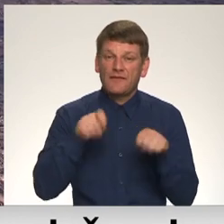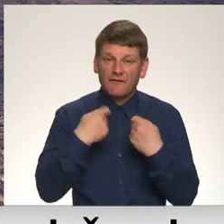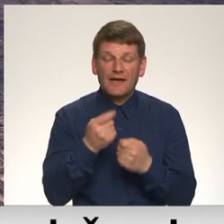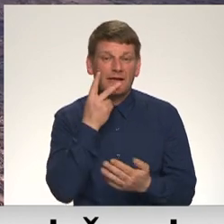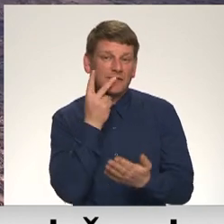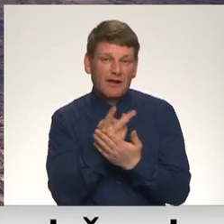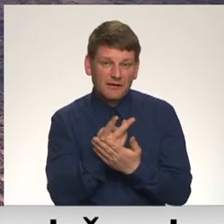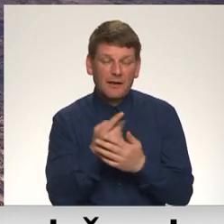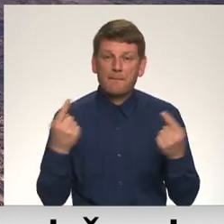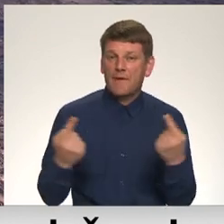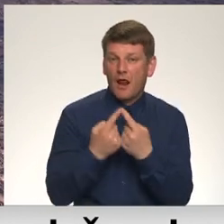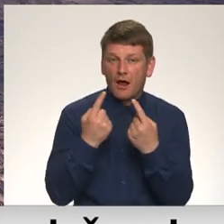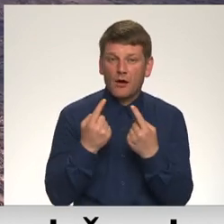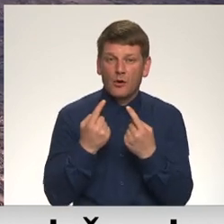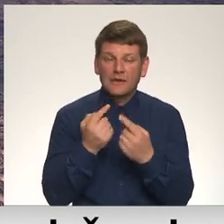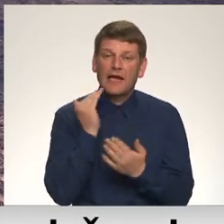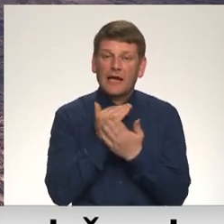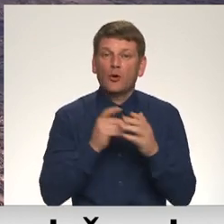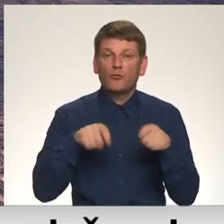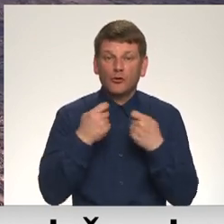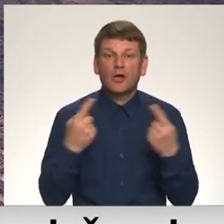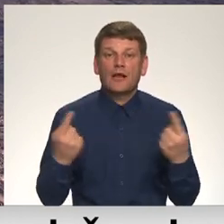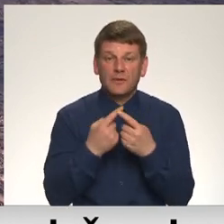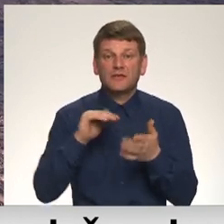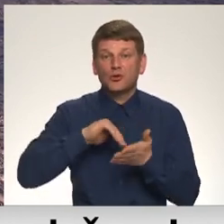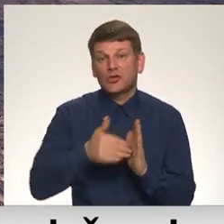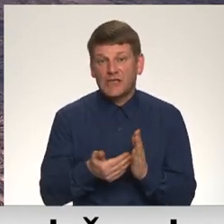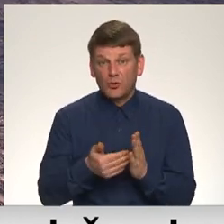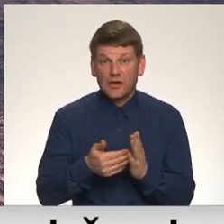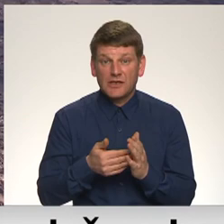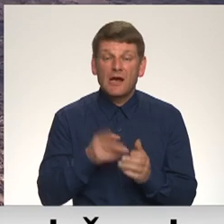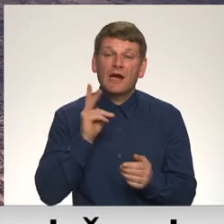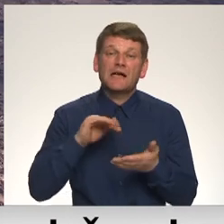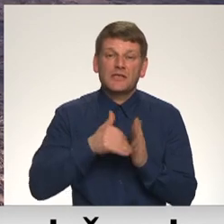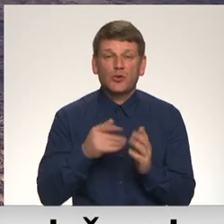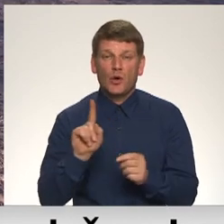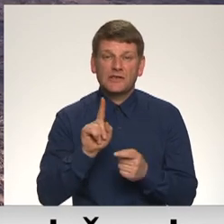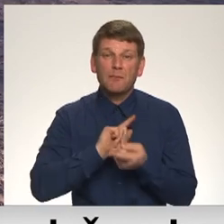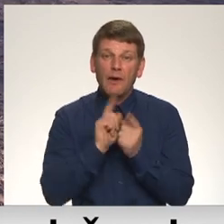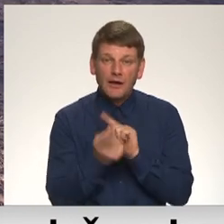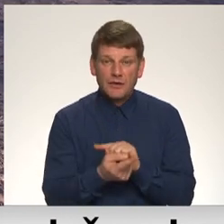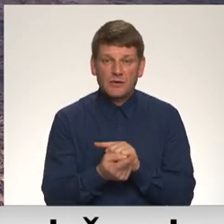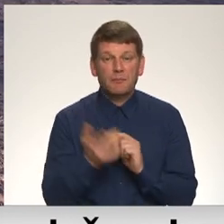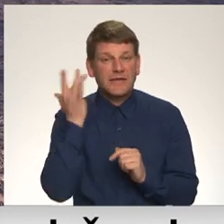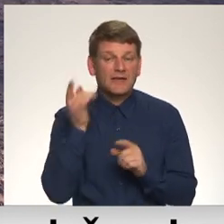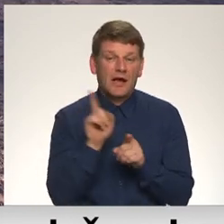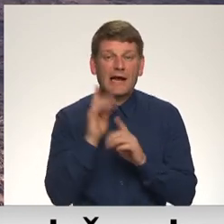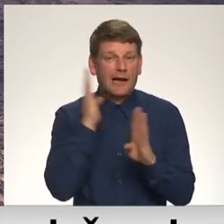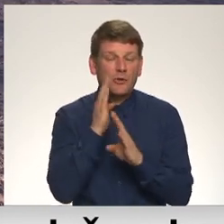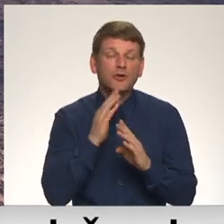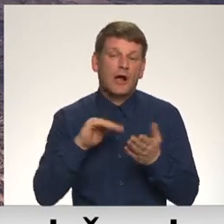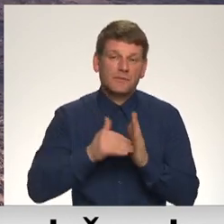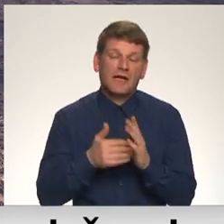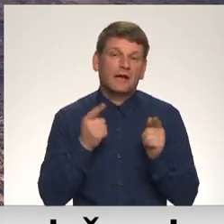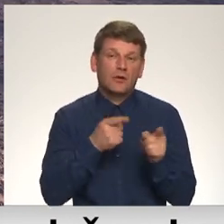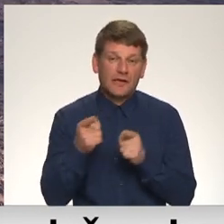skatīties. Pielāgot likumdošanu atbilstošu situācijai, kā situācija ir mainījusies, principā arī klimatisko apstākļu